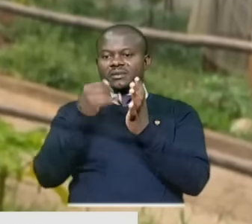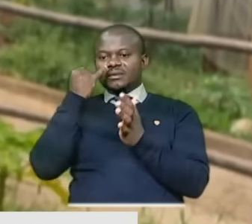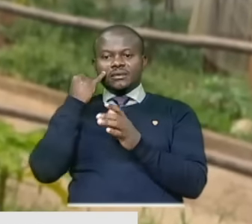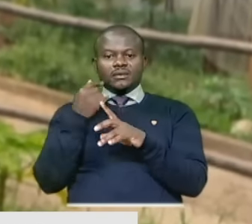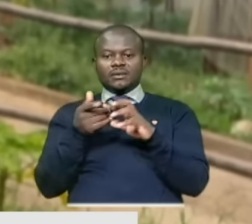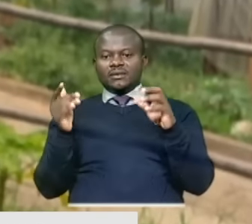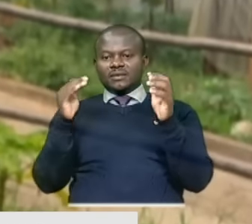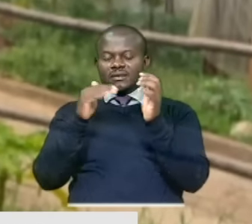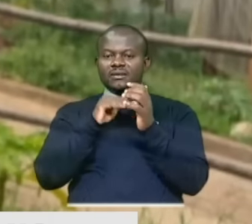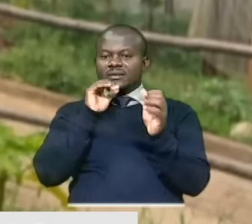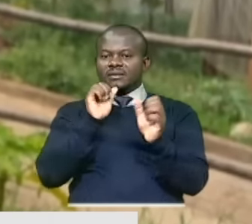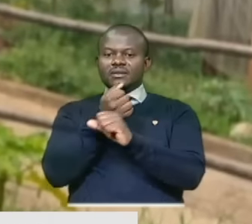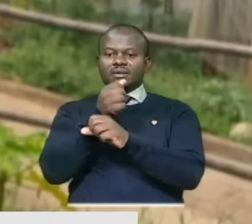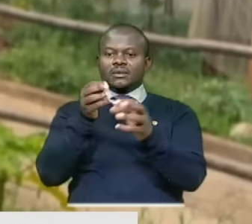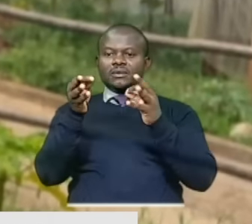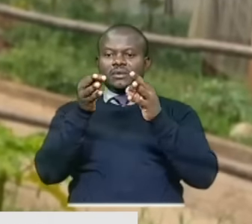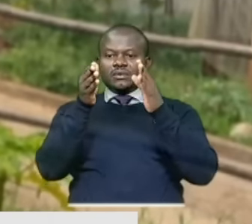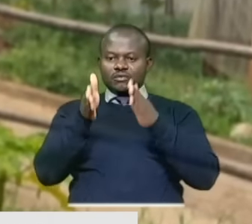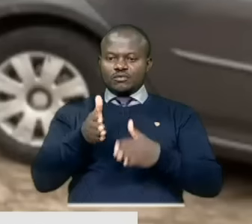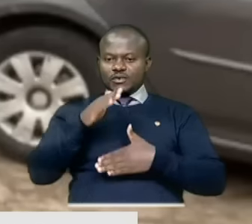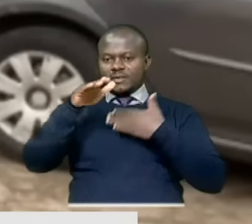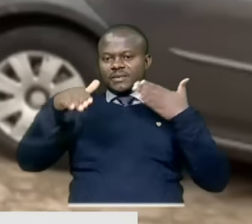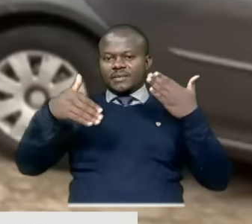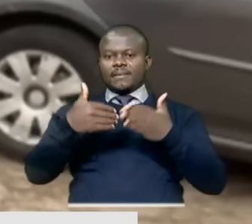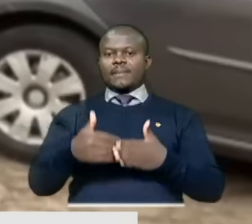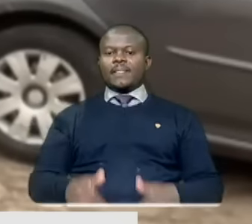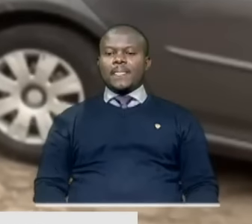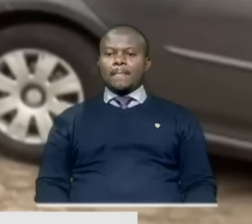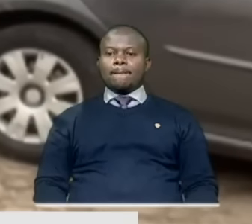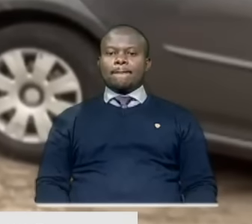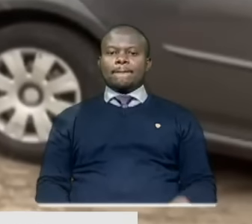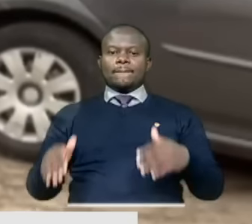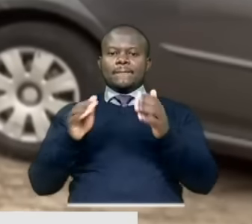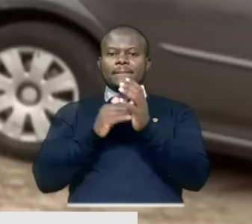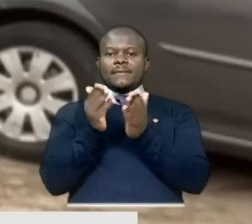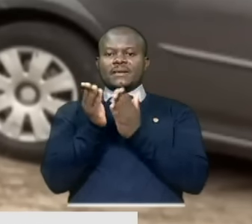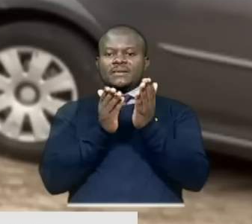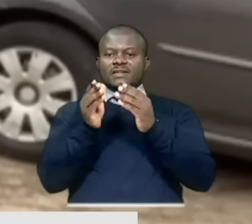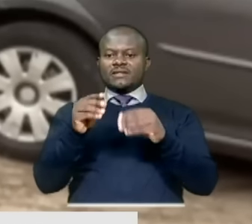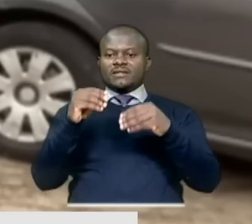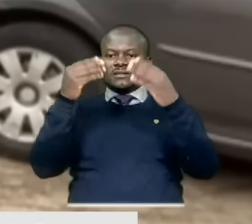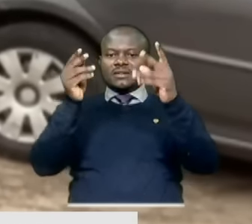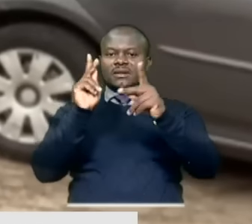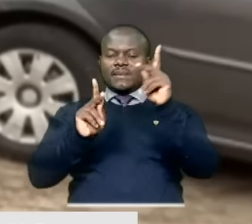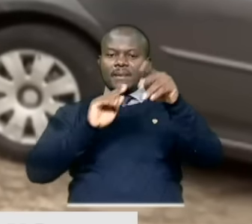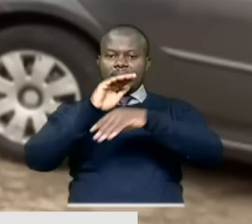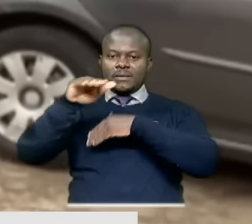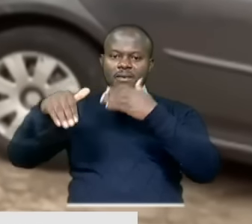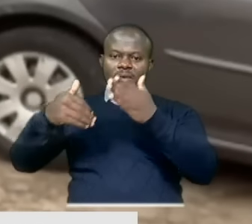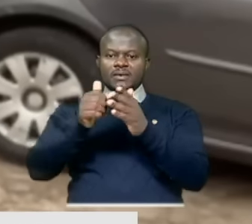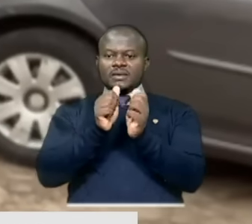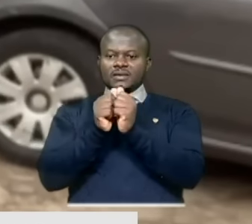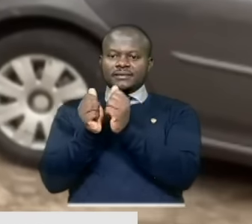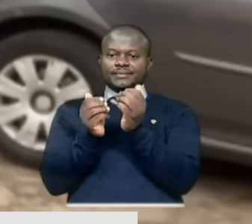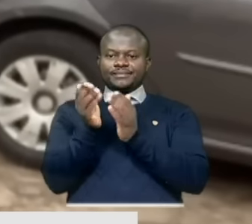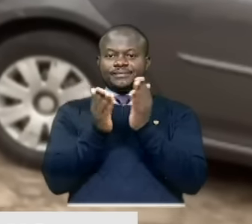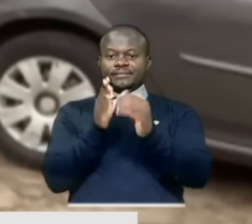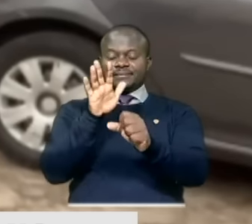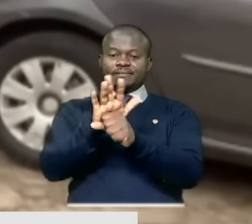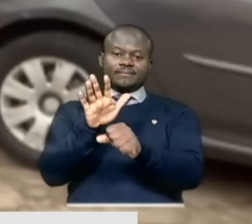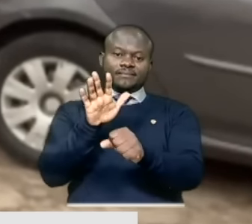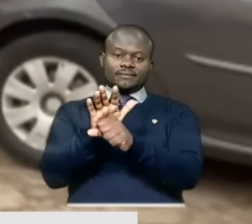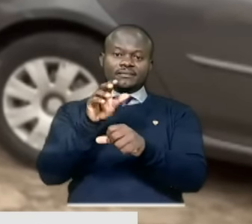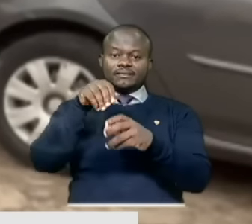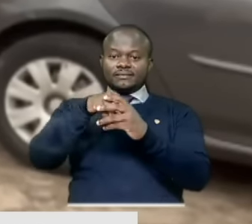ndetse utashobora gusobanurira umuntu wese. Nongera kugaruka kuri serivisi zihabwa abaturage. Serivisi cyane cyane